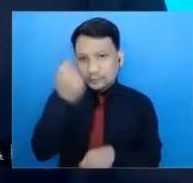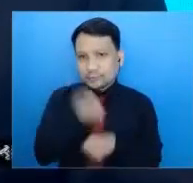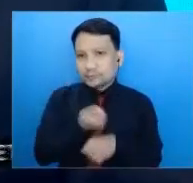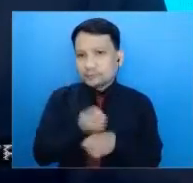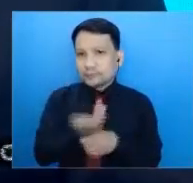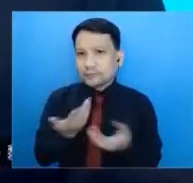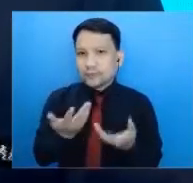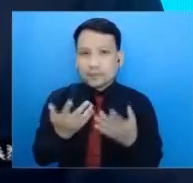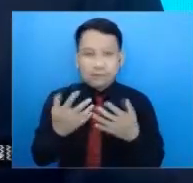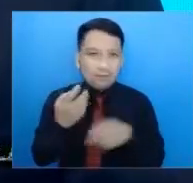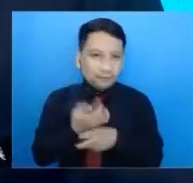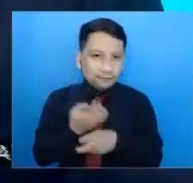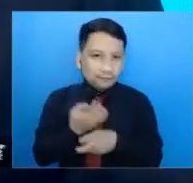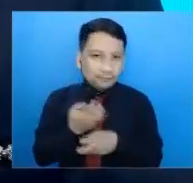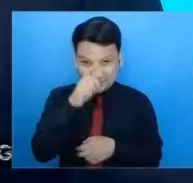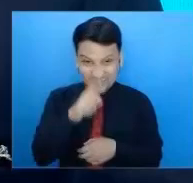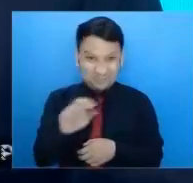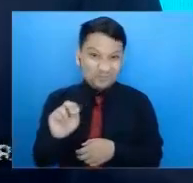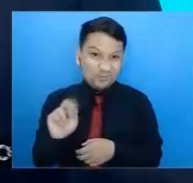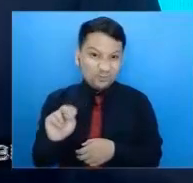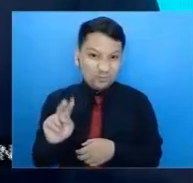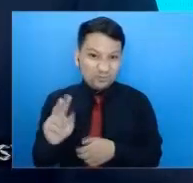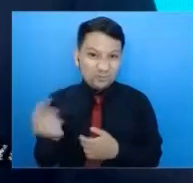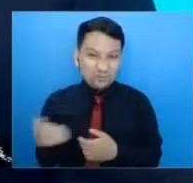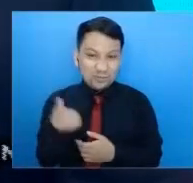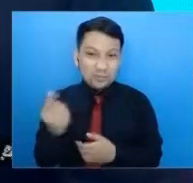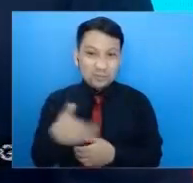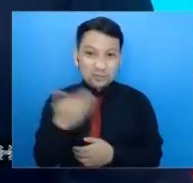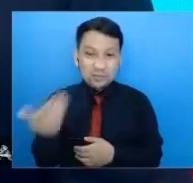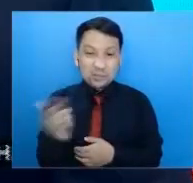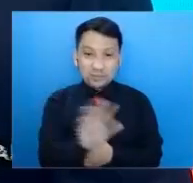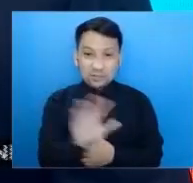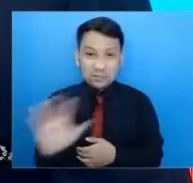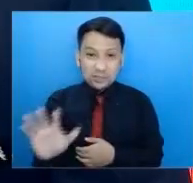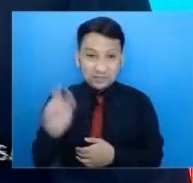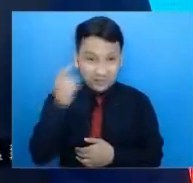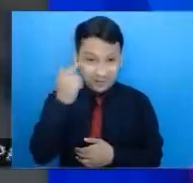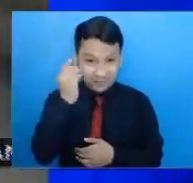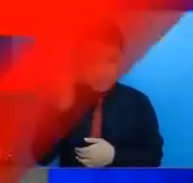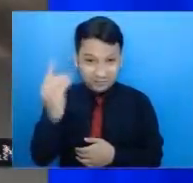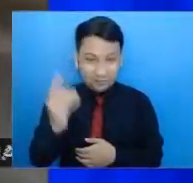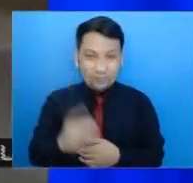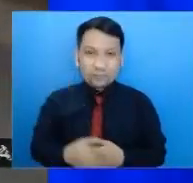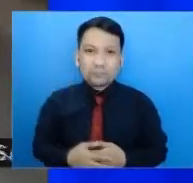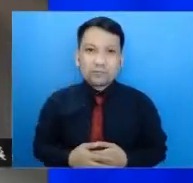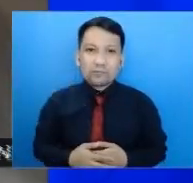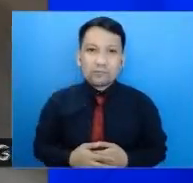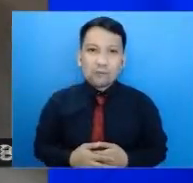ay 12 anyos lang. Nasa frontline ang balitang yan si Gary De Leon.